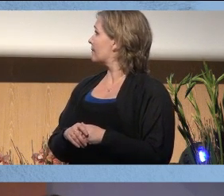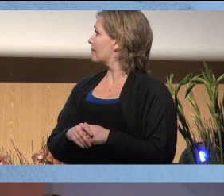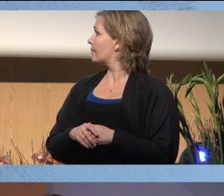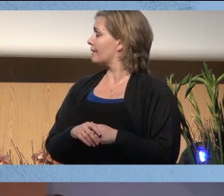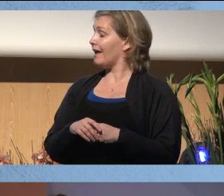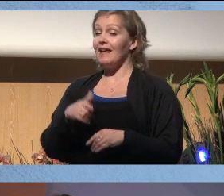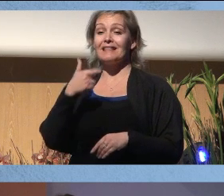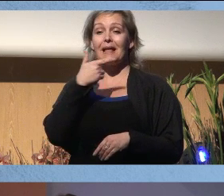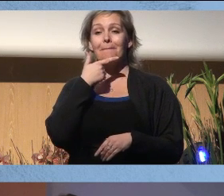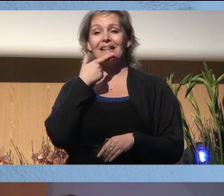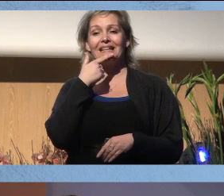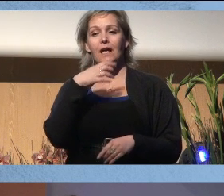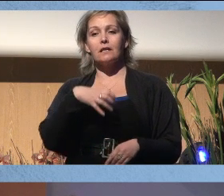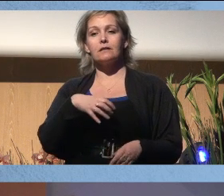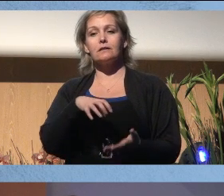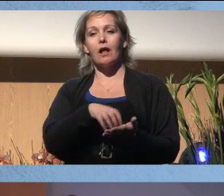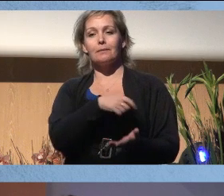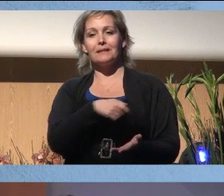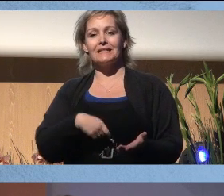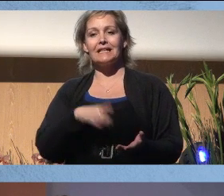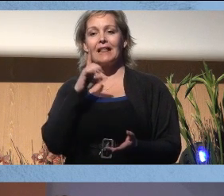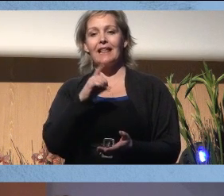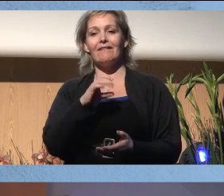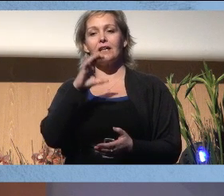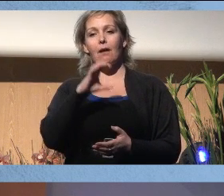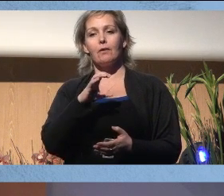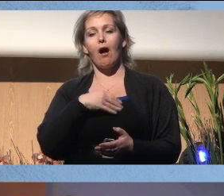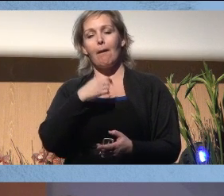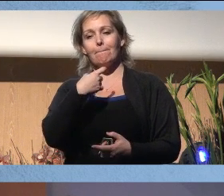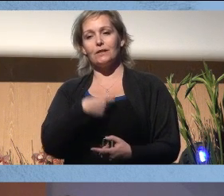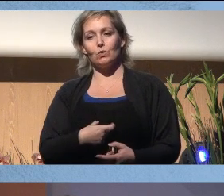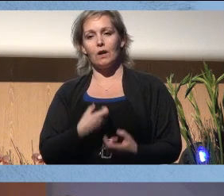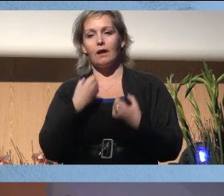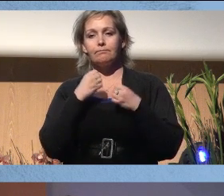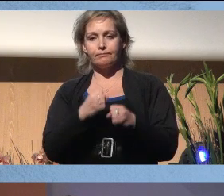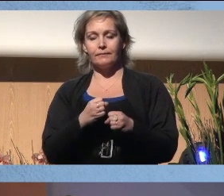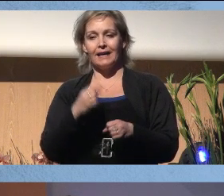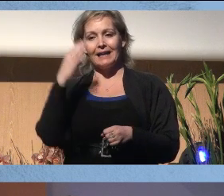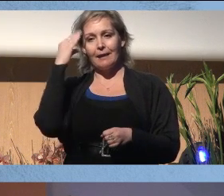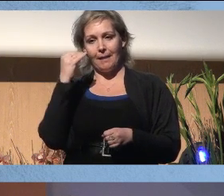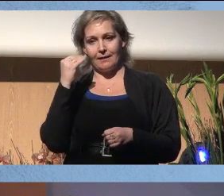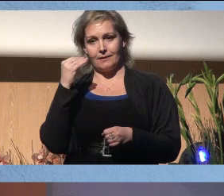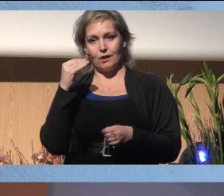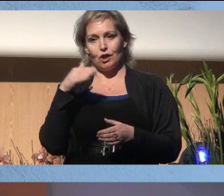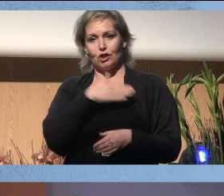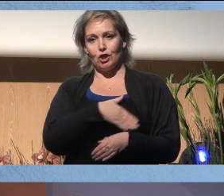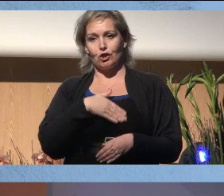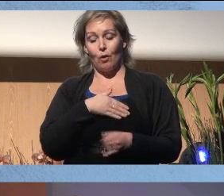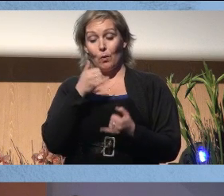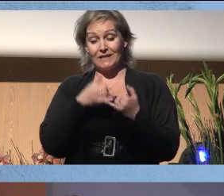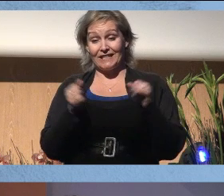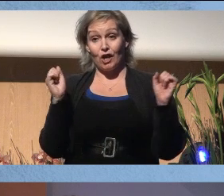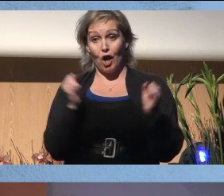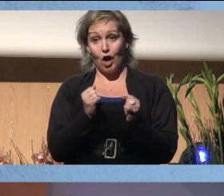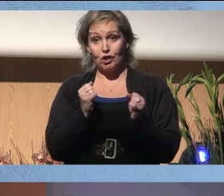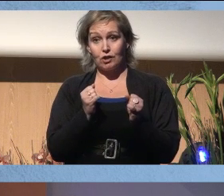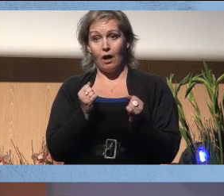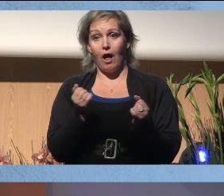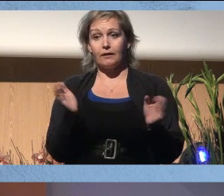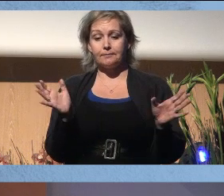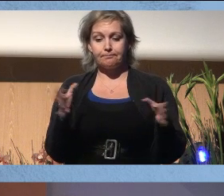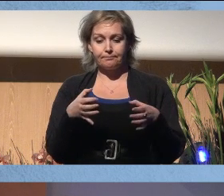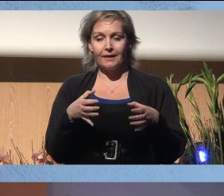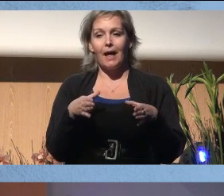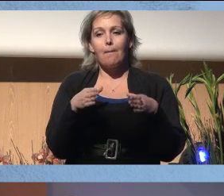Den britiske statsminister David Cameron har personlig engasjert seg sterkt I demenssykdommene. Sist høst så sammenkalte han